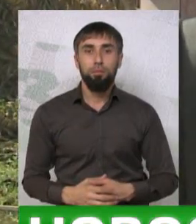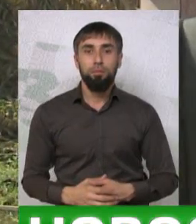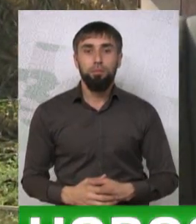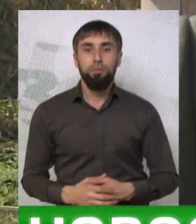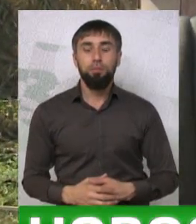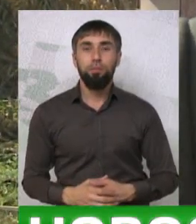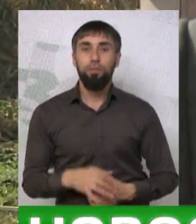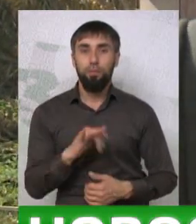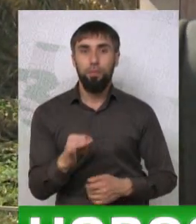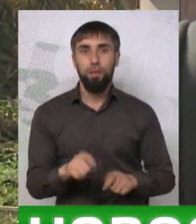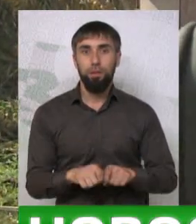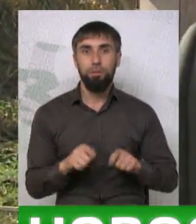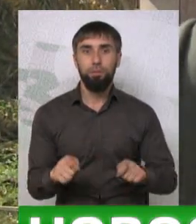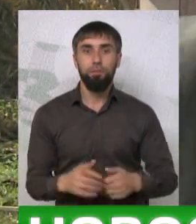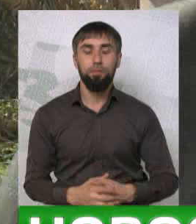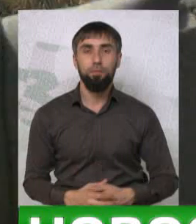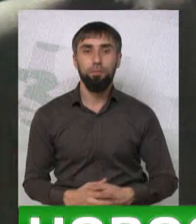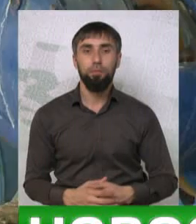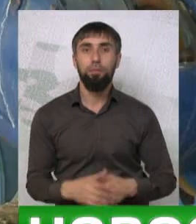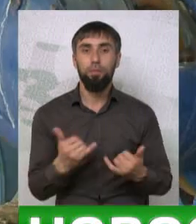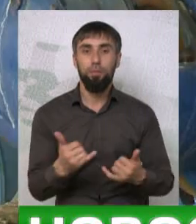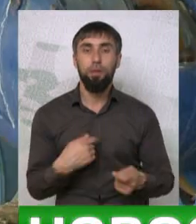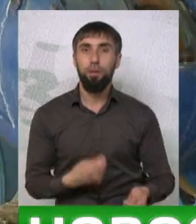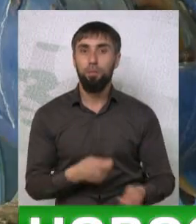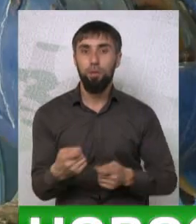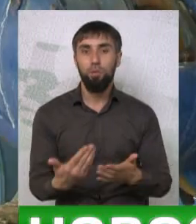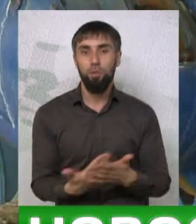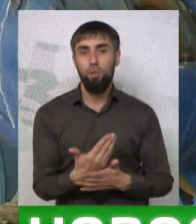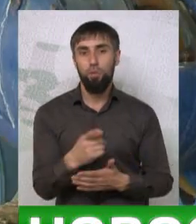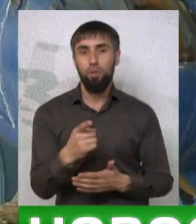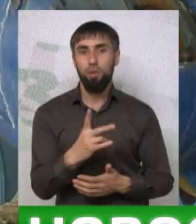Так, и запустили мы. Сейчас мы привезли новый агрегат.